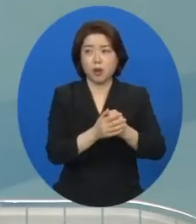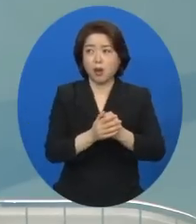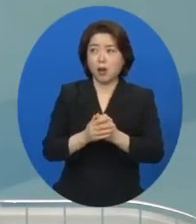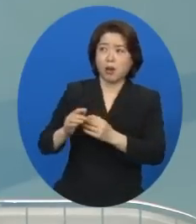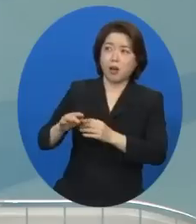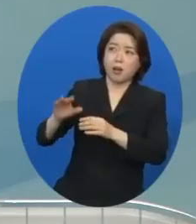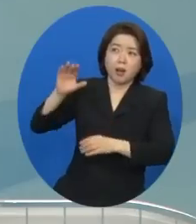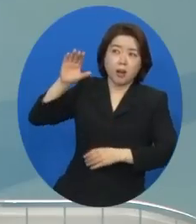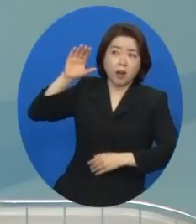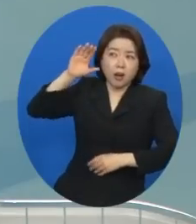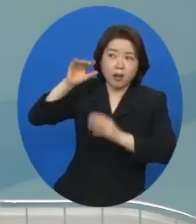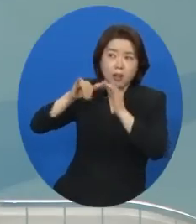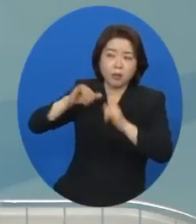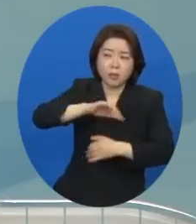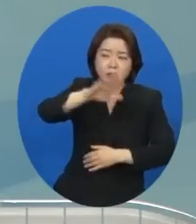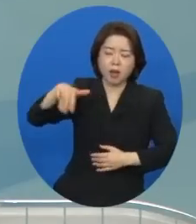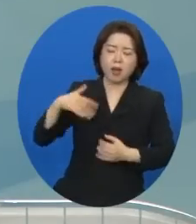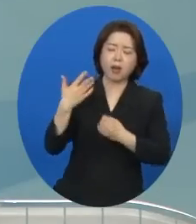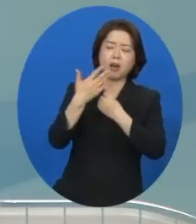사람들이 다 은혜를 받는 거예요.